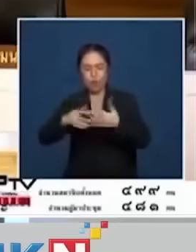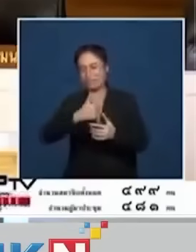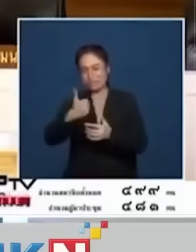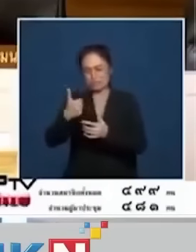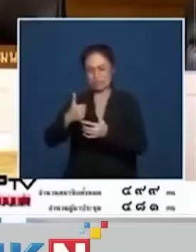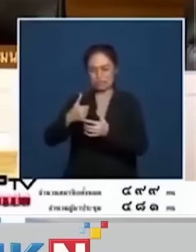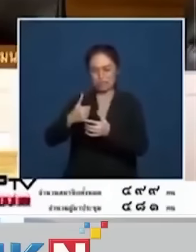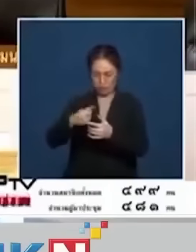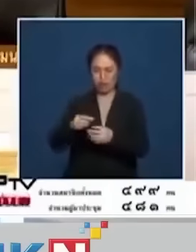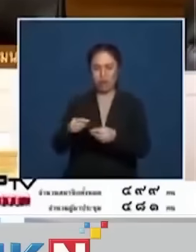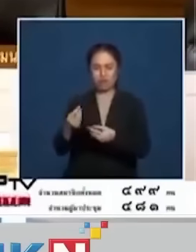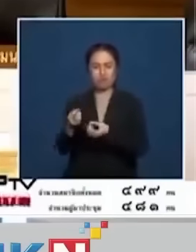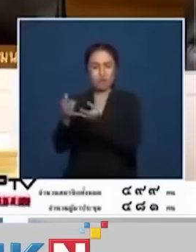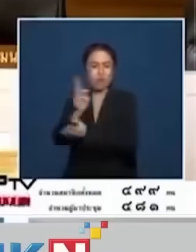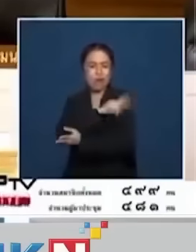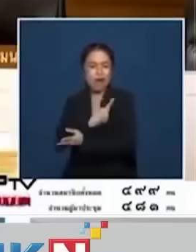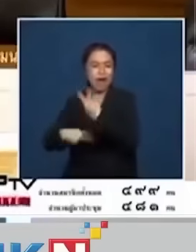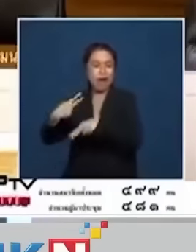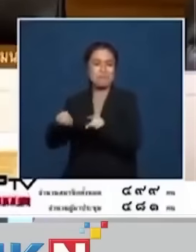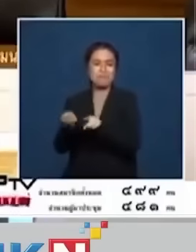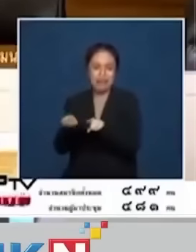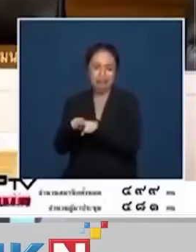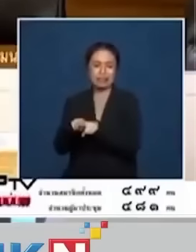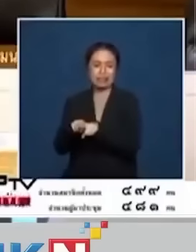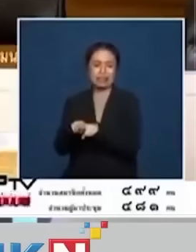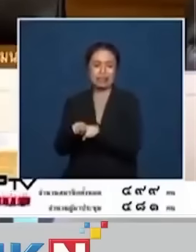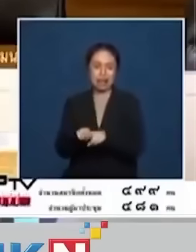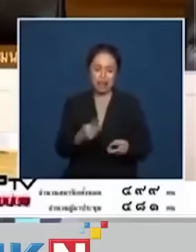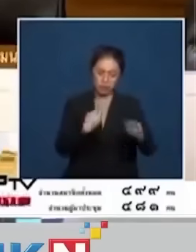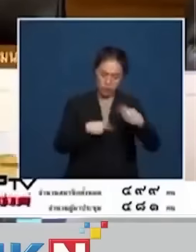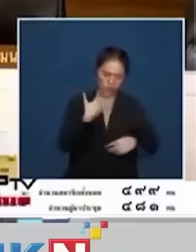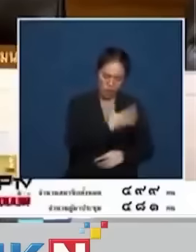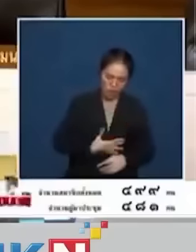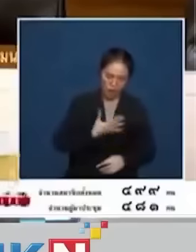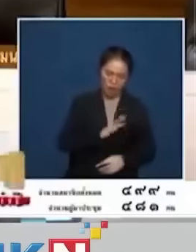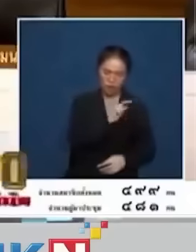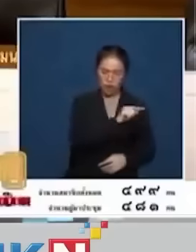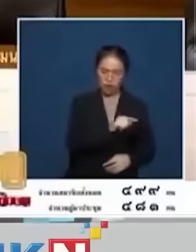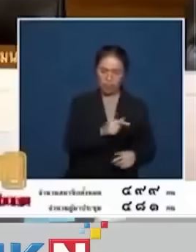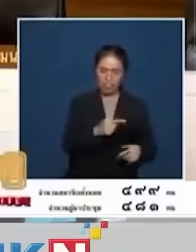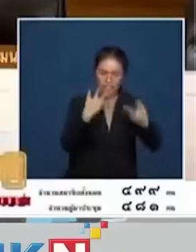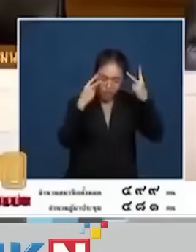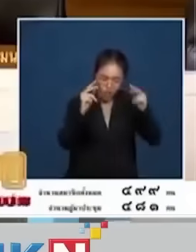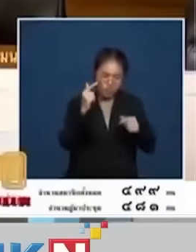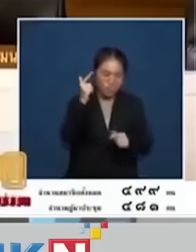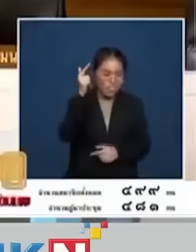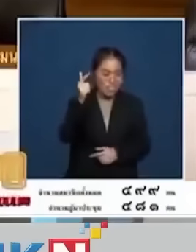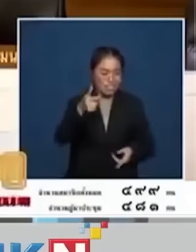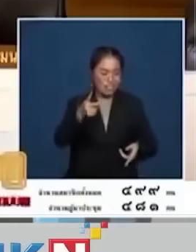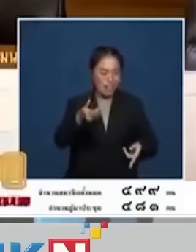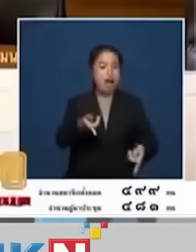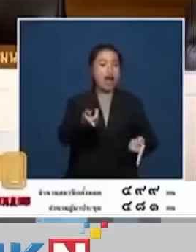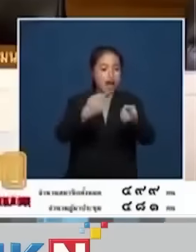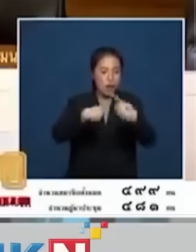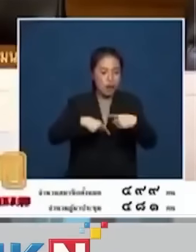แก้ไขแล้วผู้ที่มารังเกียจหรือโกรธคนอีกหลายหมื่นที่เขาอยู่ในนี้เขาจะได้ออกไปรับประโยชน์ในคดีระหว่าง